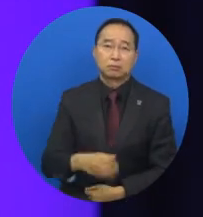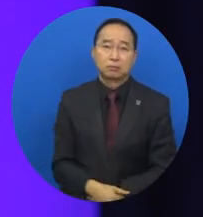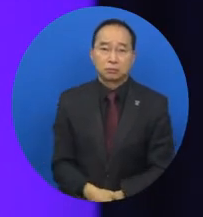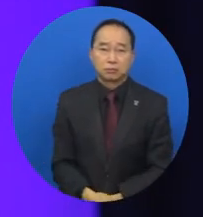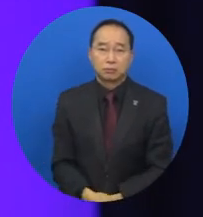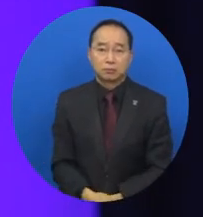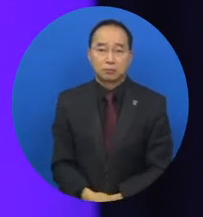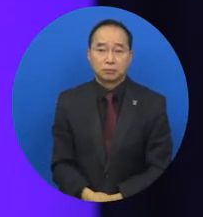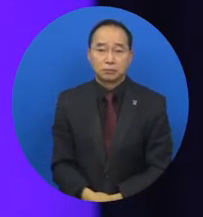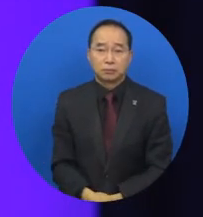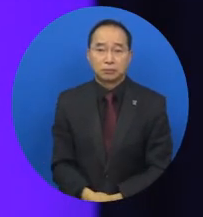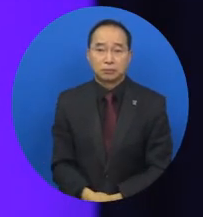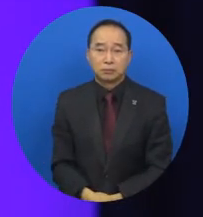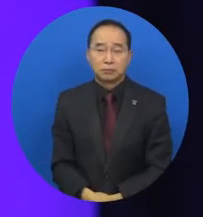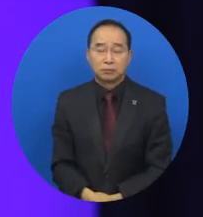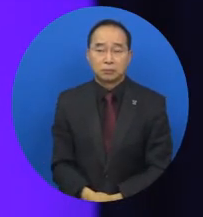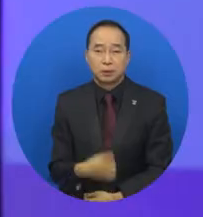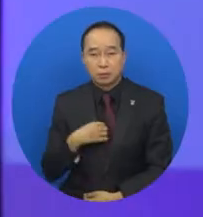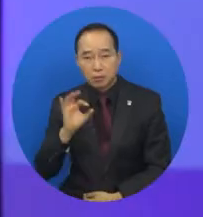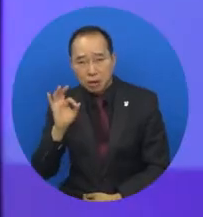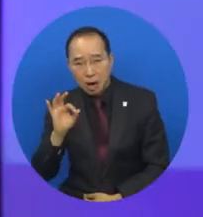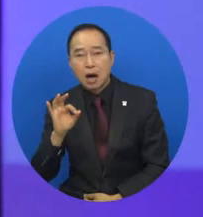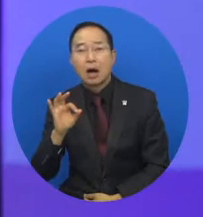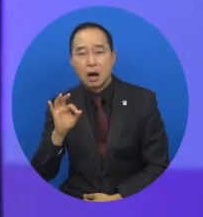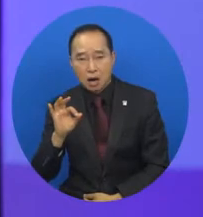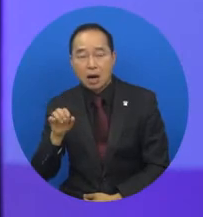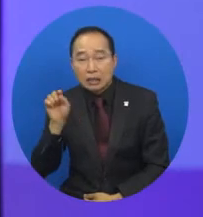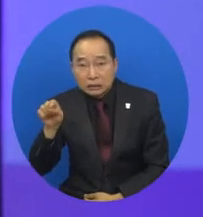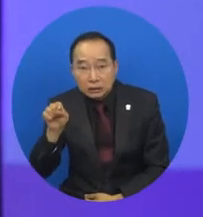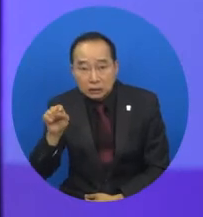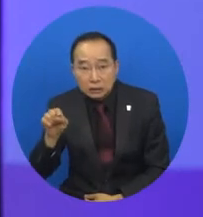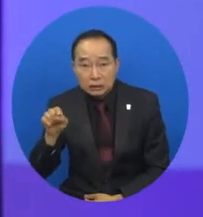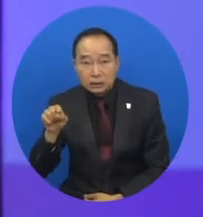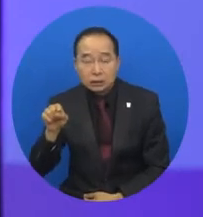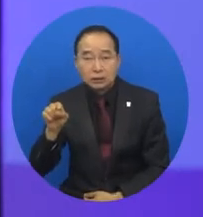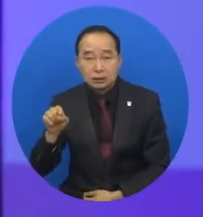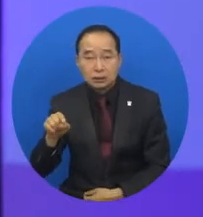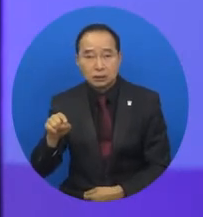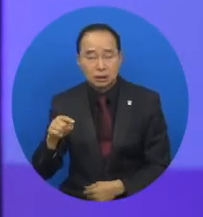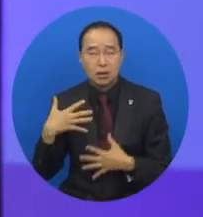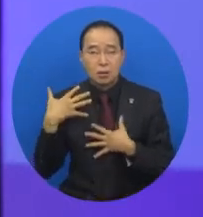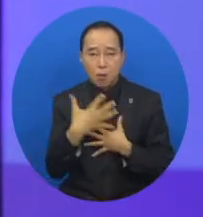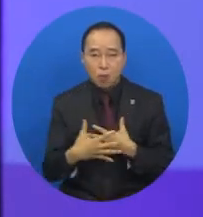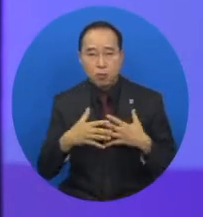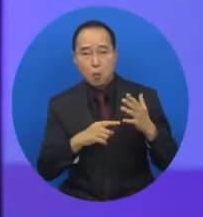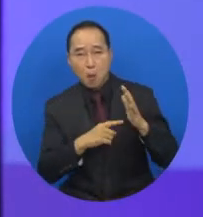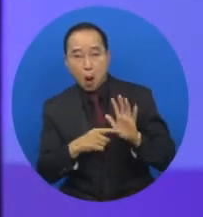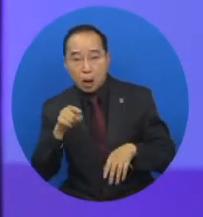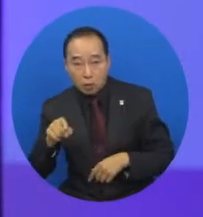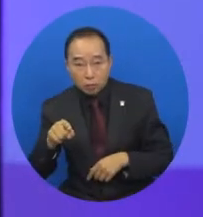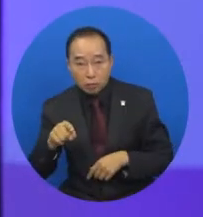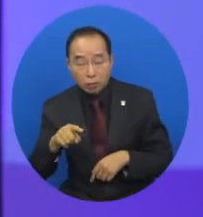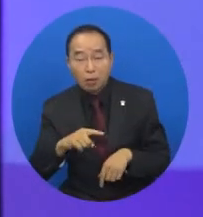많은 과정들을 목격하게 된 계기였고 그리고 저는 확신했죠. 이들이 이 과정들을